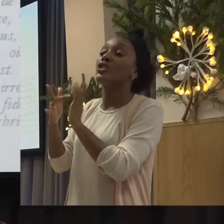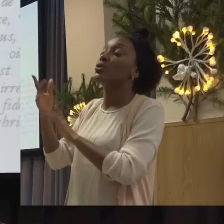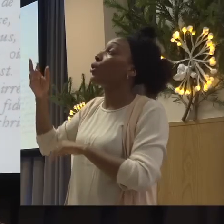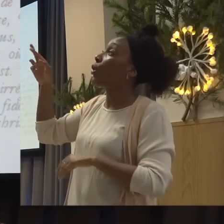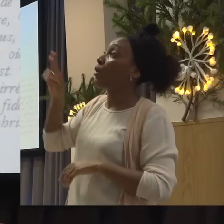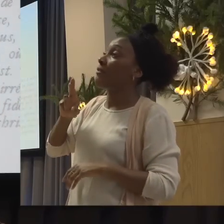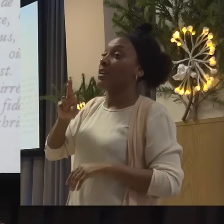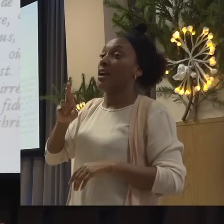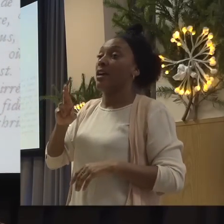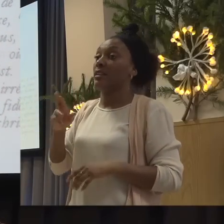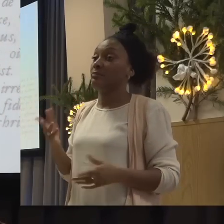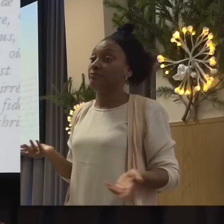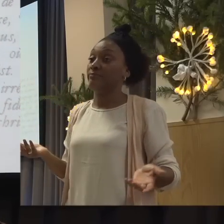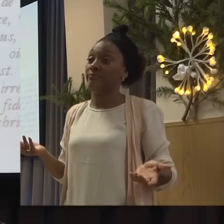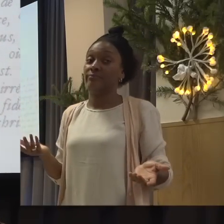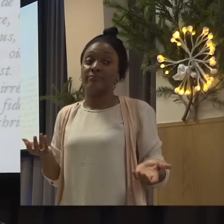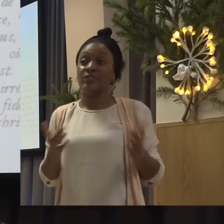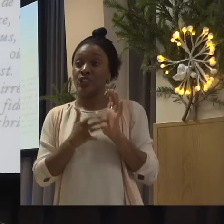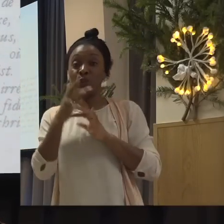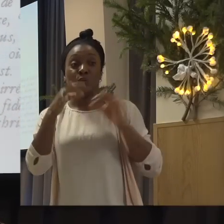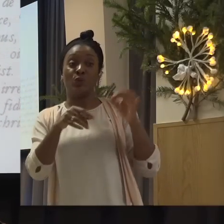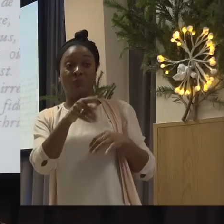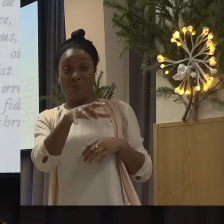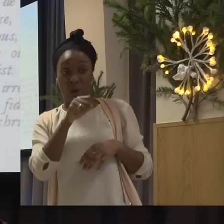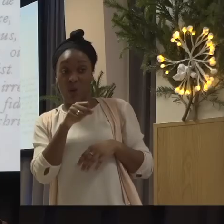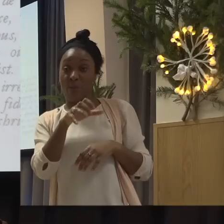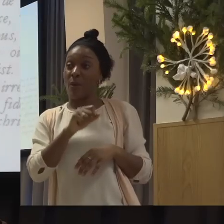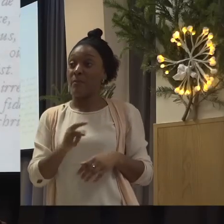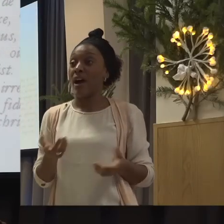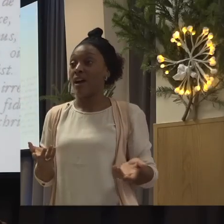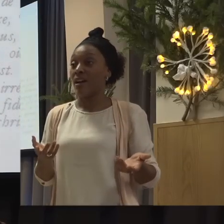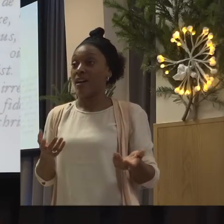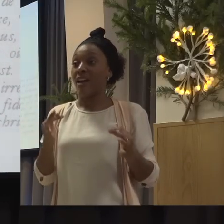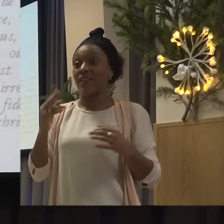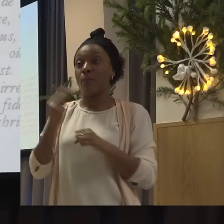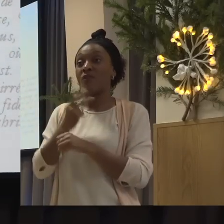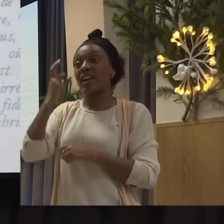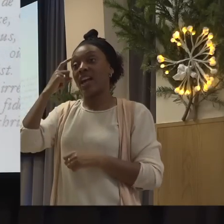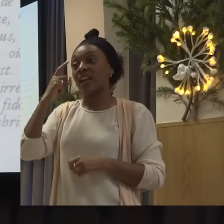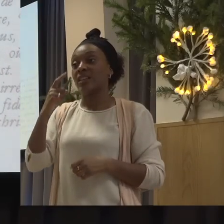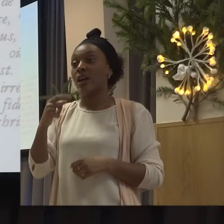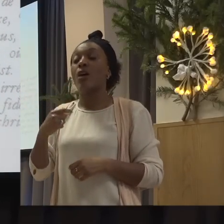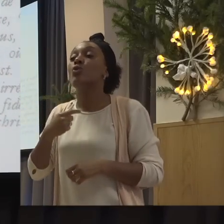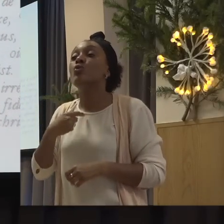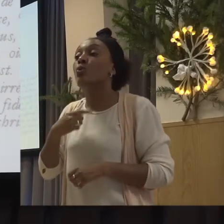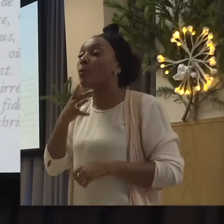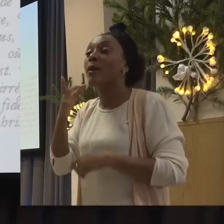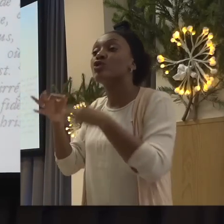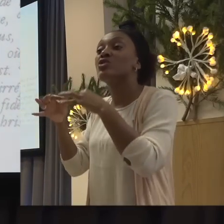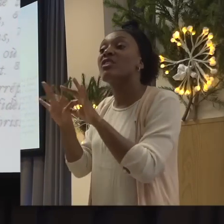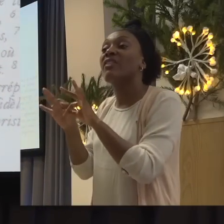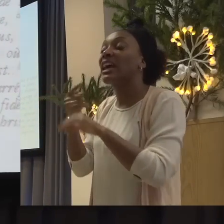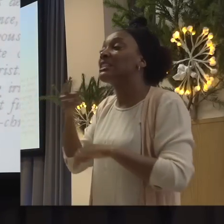il appartient à Jésus d'avoir le verdict sur cette personne. Plutôt que moi, de mon côté, commencer à dire, toi, tu vas finir en enfer, tu n'iras